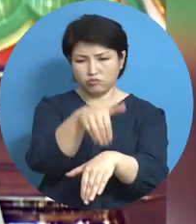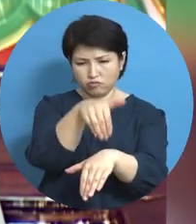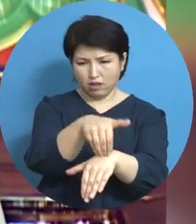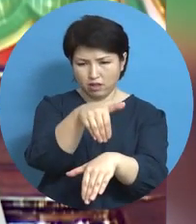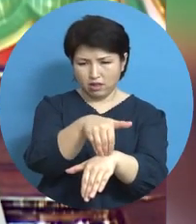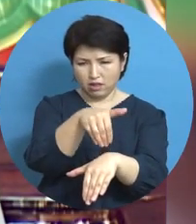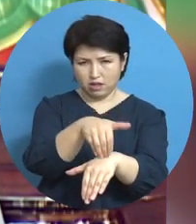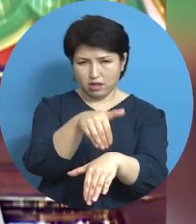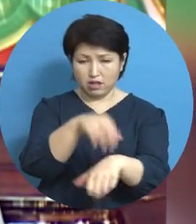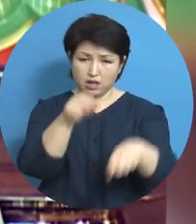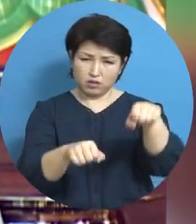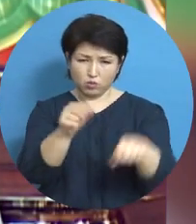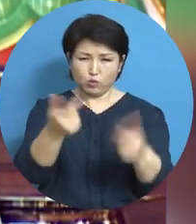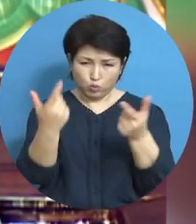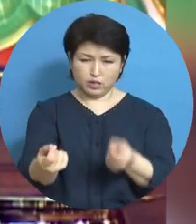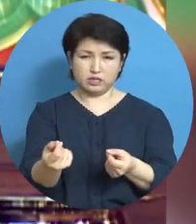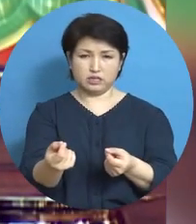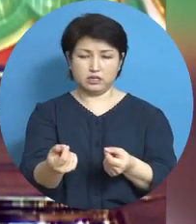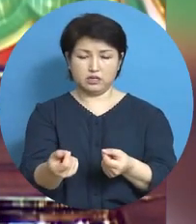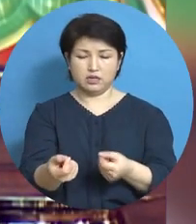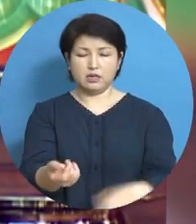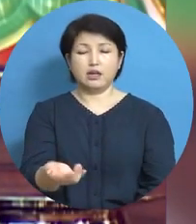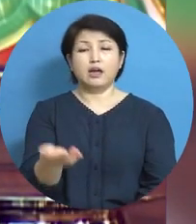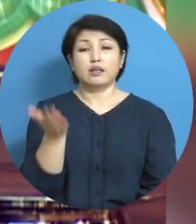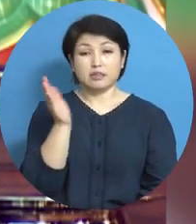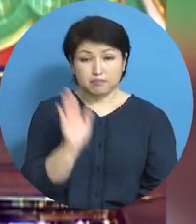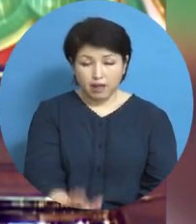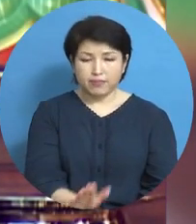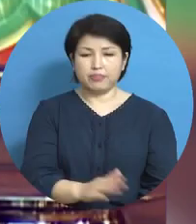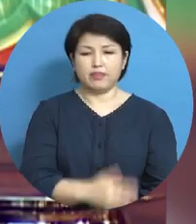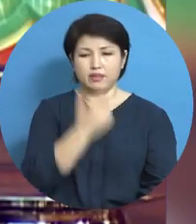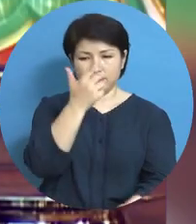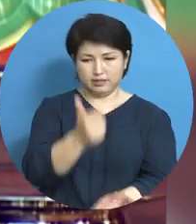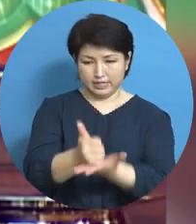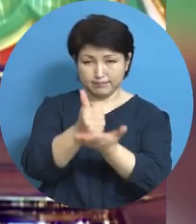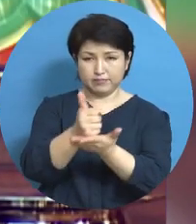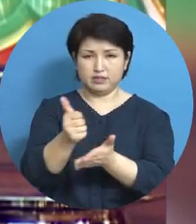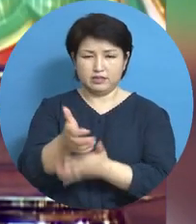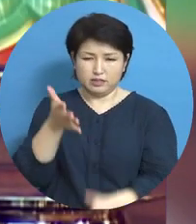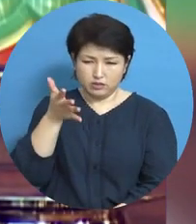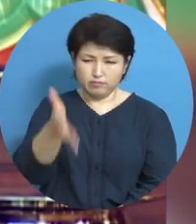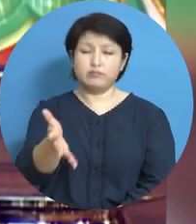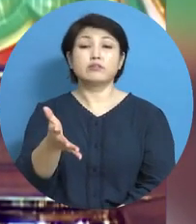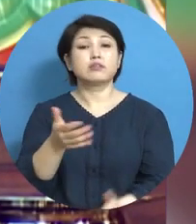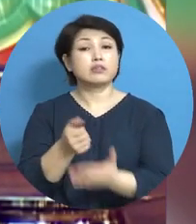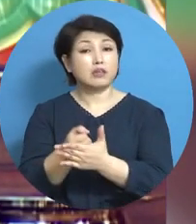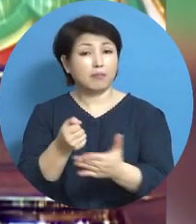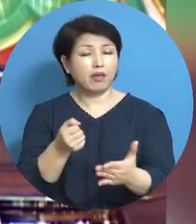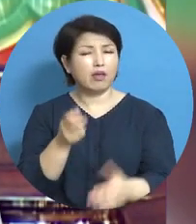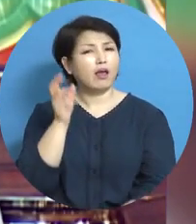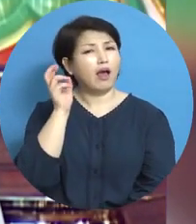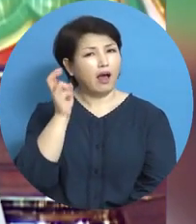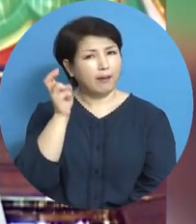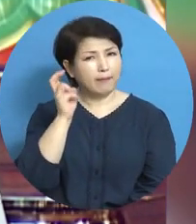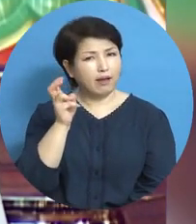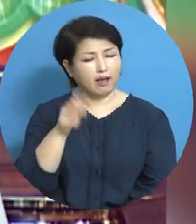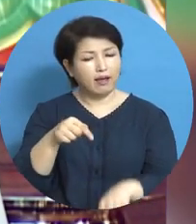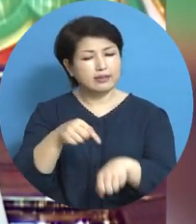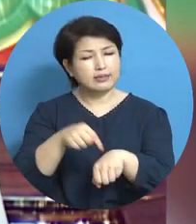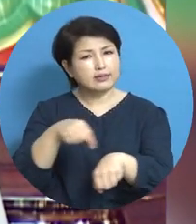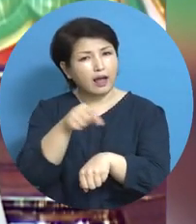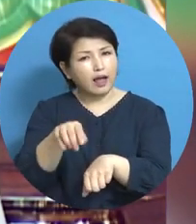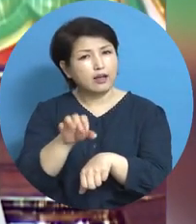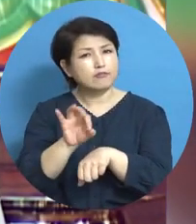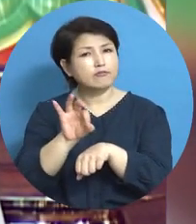됩니다. 다만 스님들은 전문적으로 하니까 아마도 투자하는 시간이